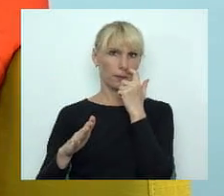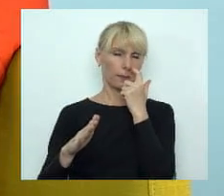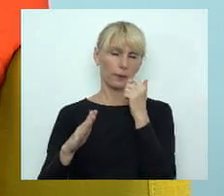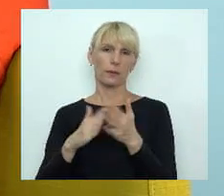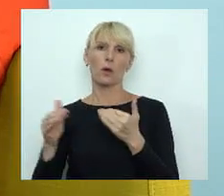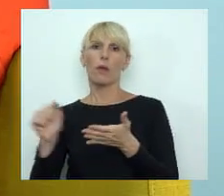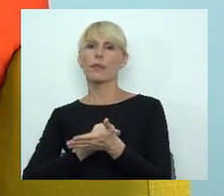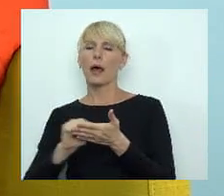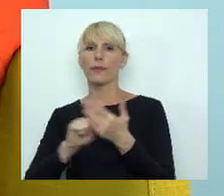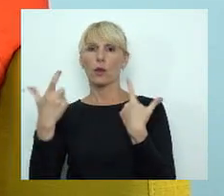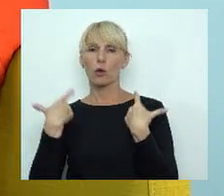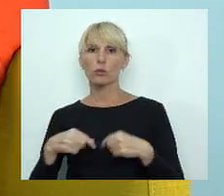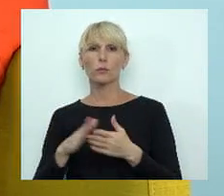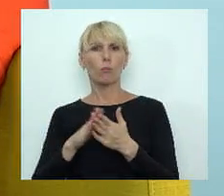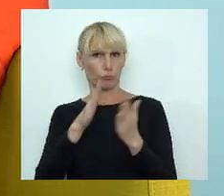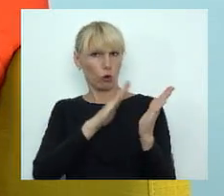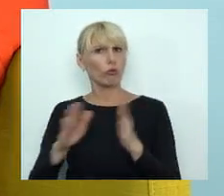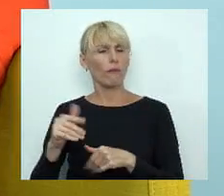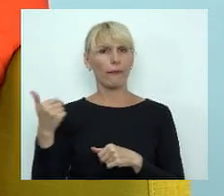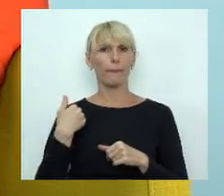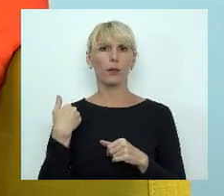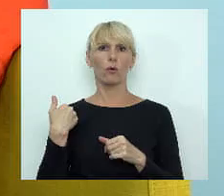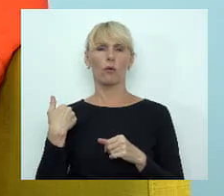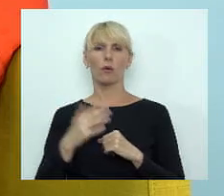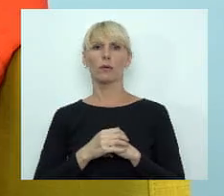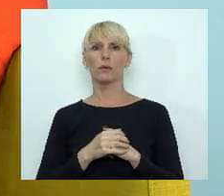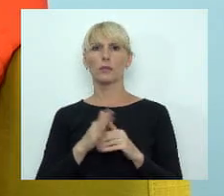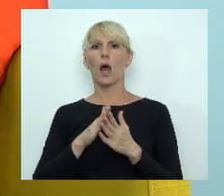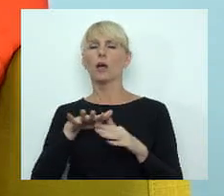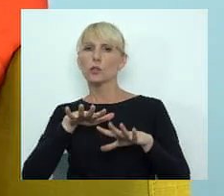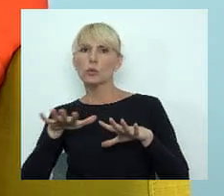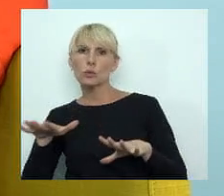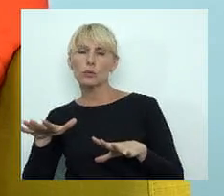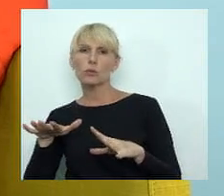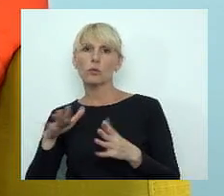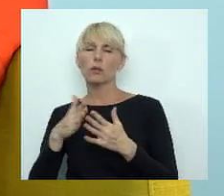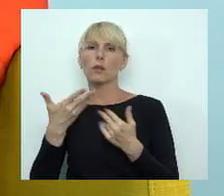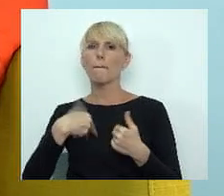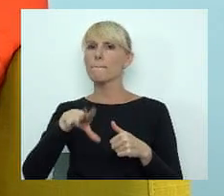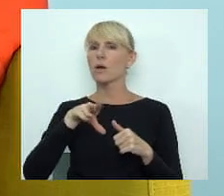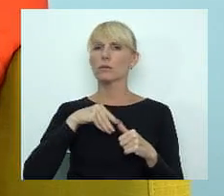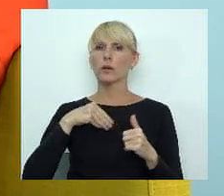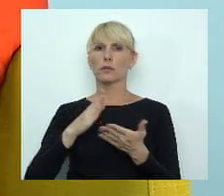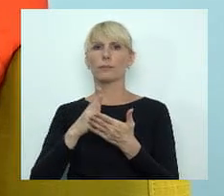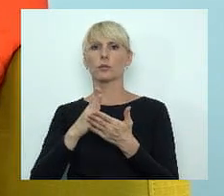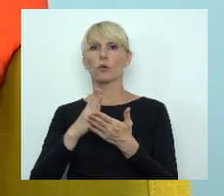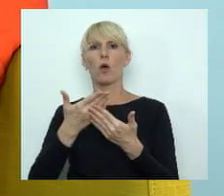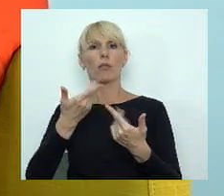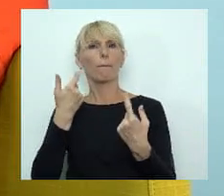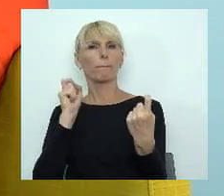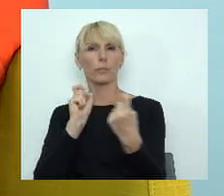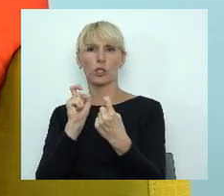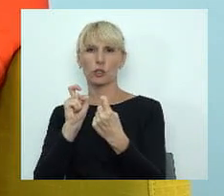gotowi. Zwłaszcza te duże podmioty, duże publiczne podmioty w większości przypadków nie pozwalały sobie na uchybienia w zakresie ochrony